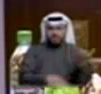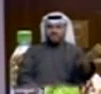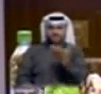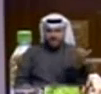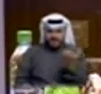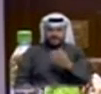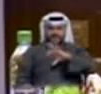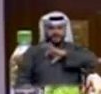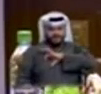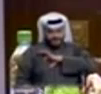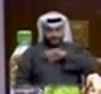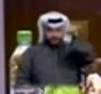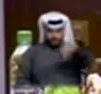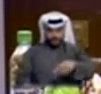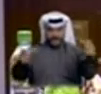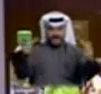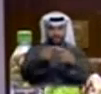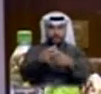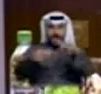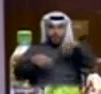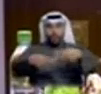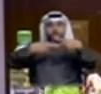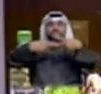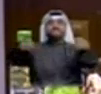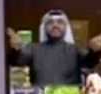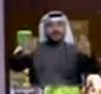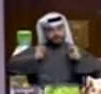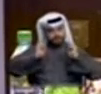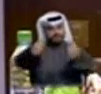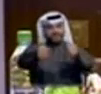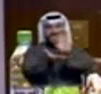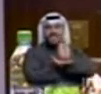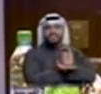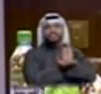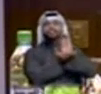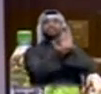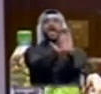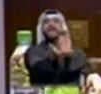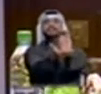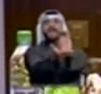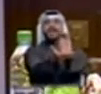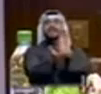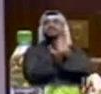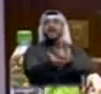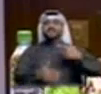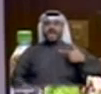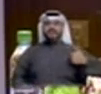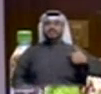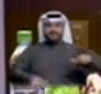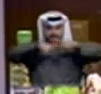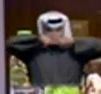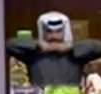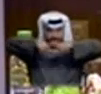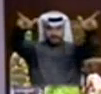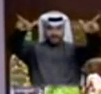الأفضل. ونحن نجتمع اليوم لوضع حجر الأساس لهذه المبادرة السامية، ونطمح بأن يتم الإعلان عن الجائزة